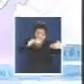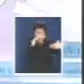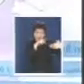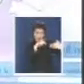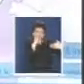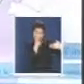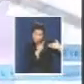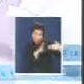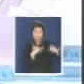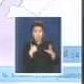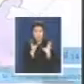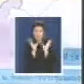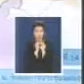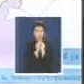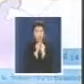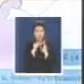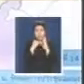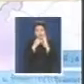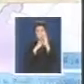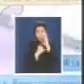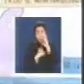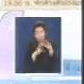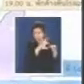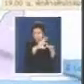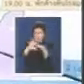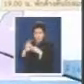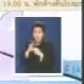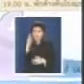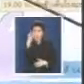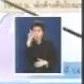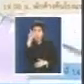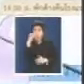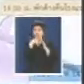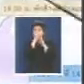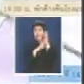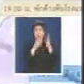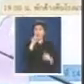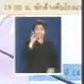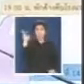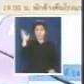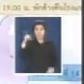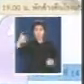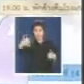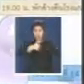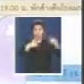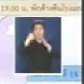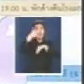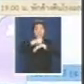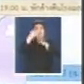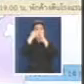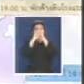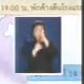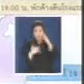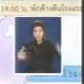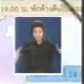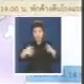ชุมโดยเชิญผู้ว่าราชการจังหวัดทั้งหมดที่เกี่ยวข้องในสีเขียวนี ้ มาทำเวิร์กช็อปกันว่าจากแผน